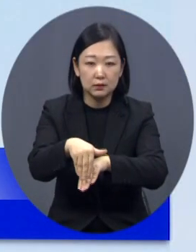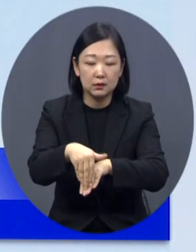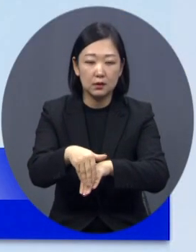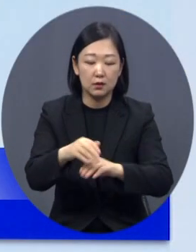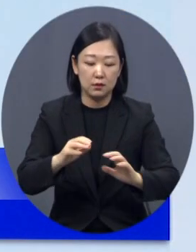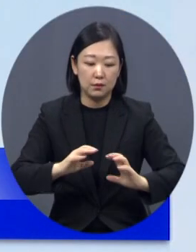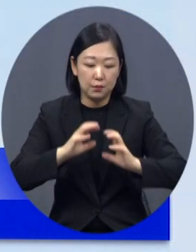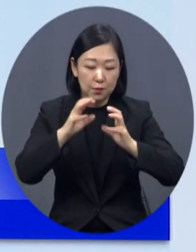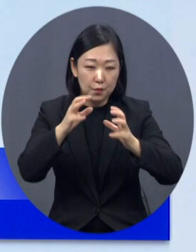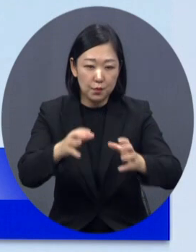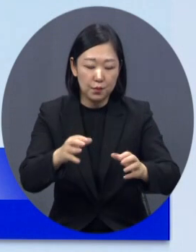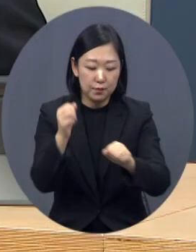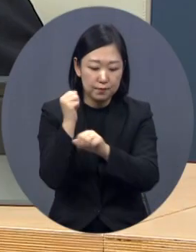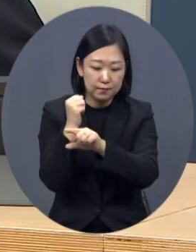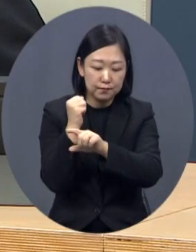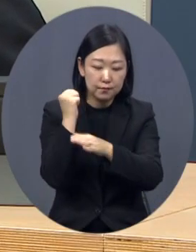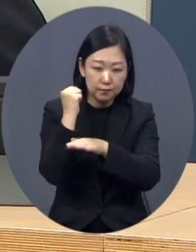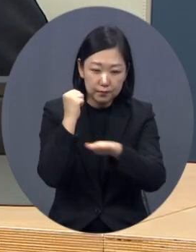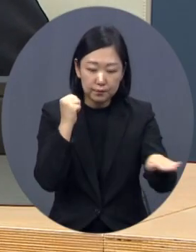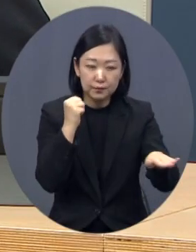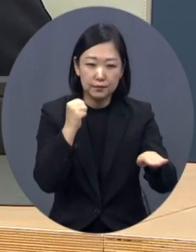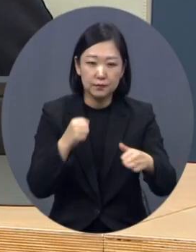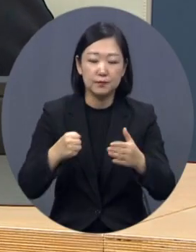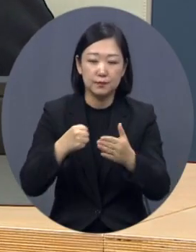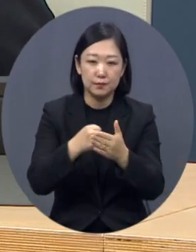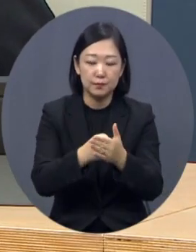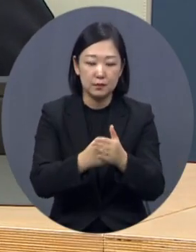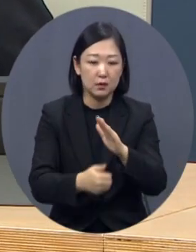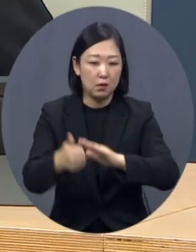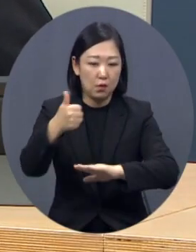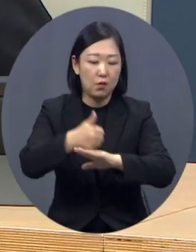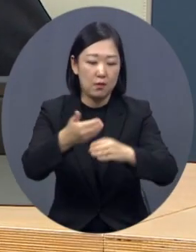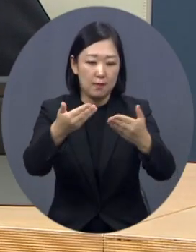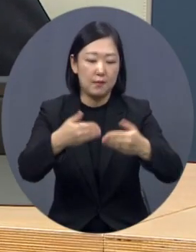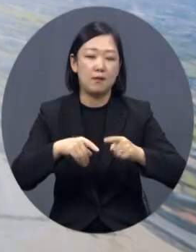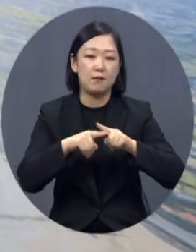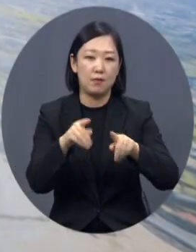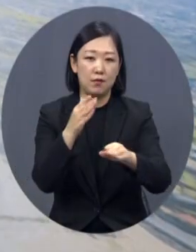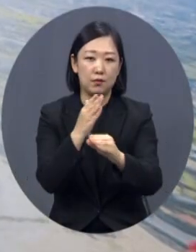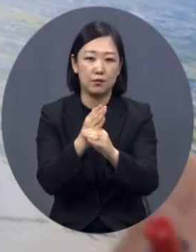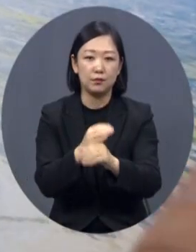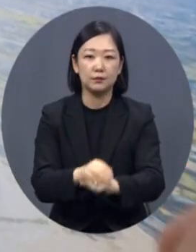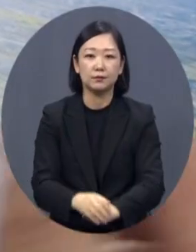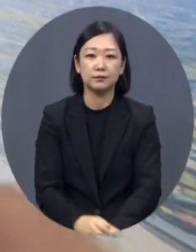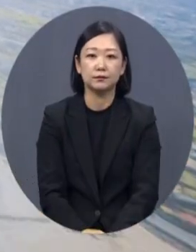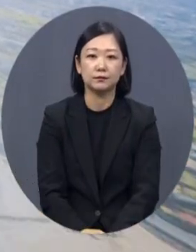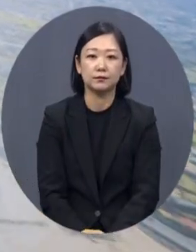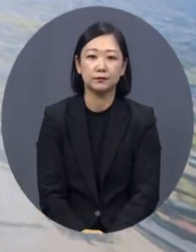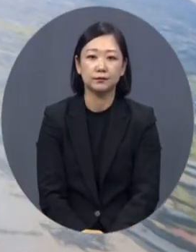인정받고 중앙정부 차원의 지원을 확보하는 성과를 거둔 것으로 평가하고 있습니다.